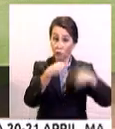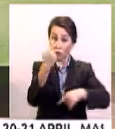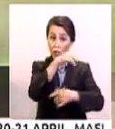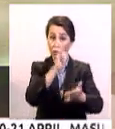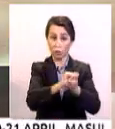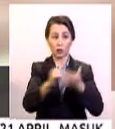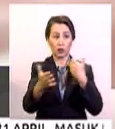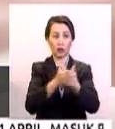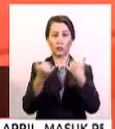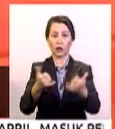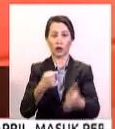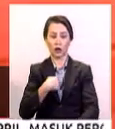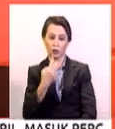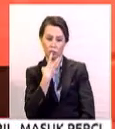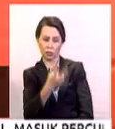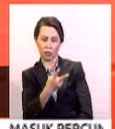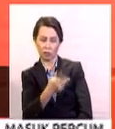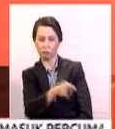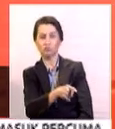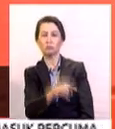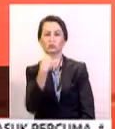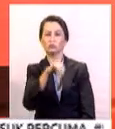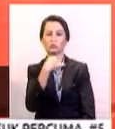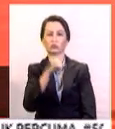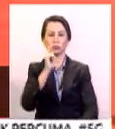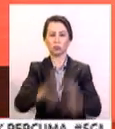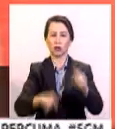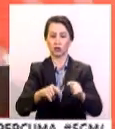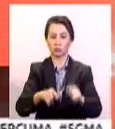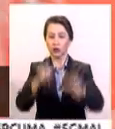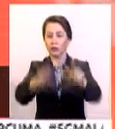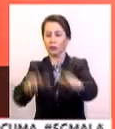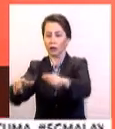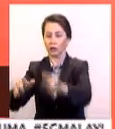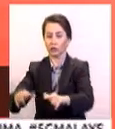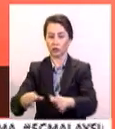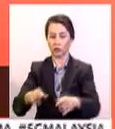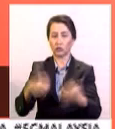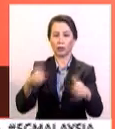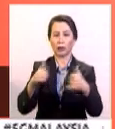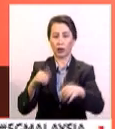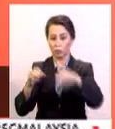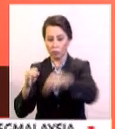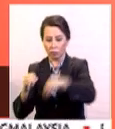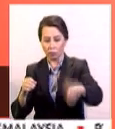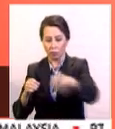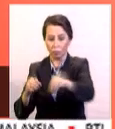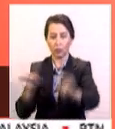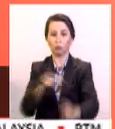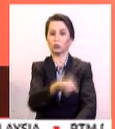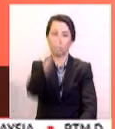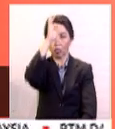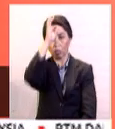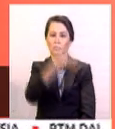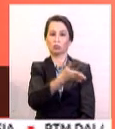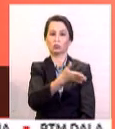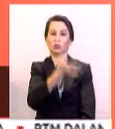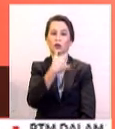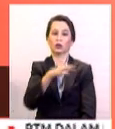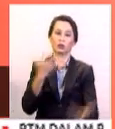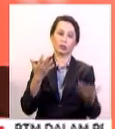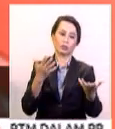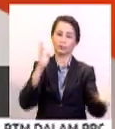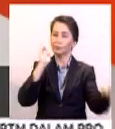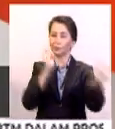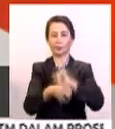sampai sekarang ni saya tengok dia masih tidak dapat menentukan position budak-budak duduk kat mana lagi. Matlamat saya adalah untuk berlaku perubahan ke